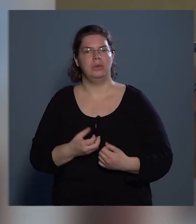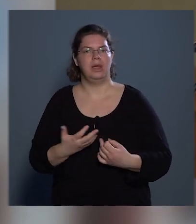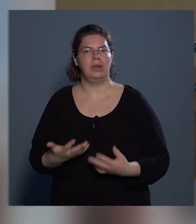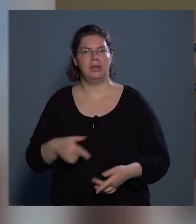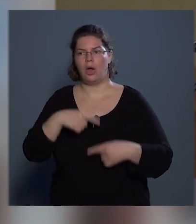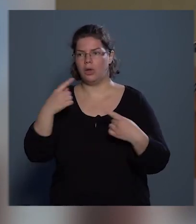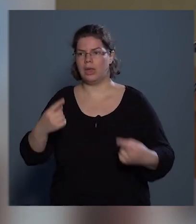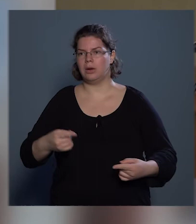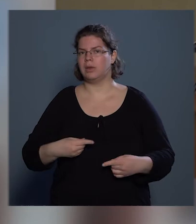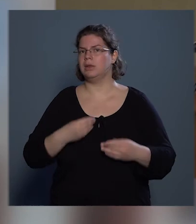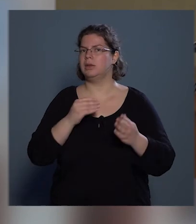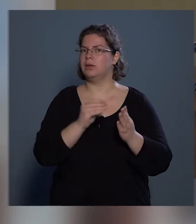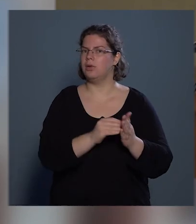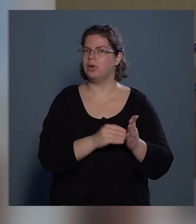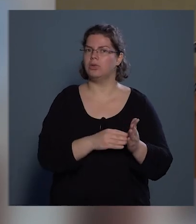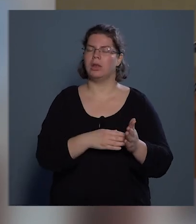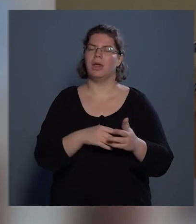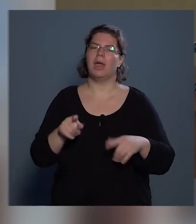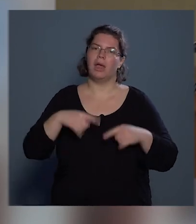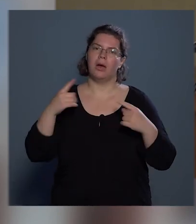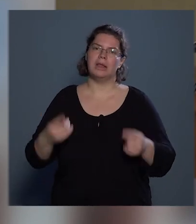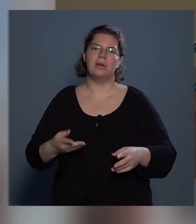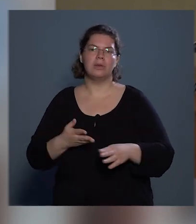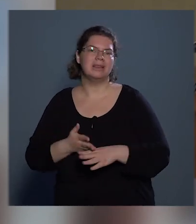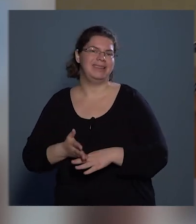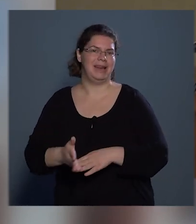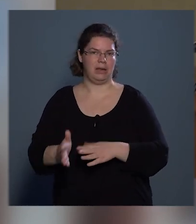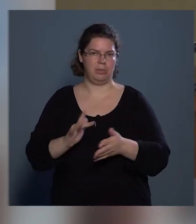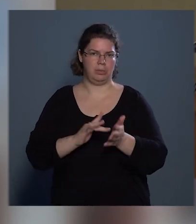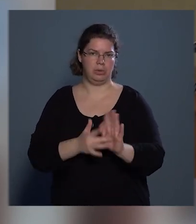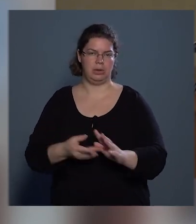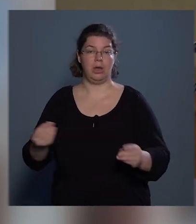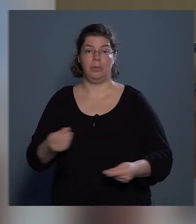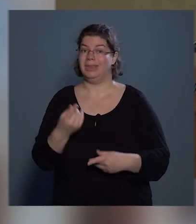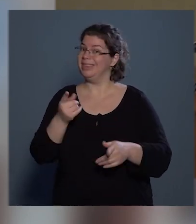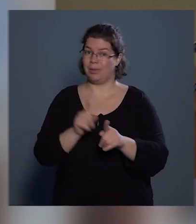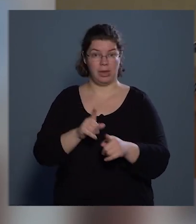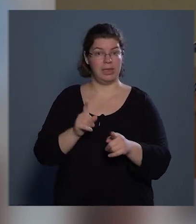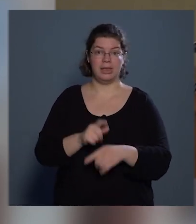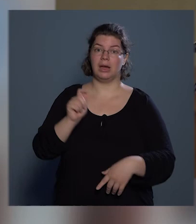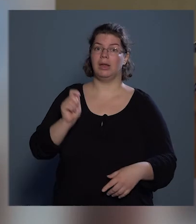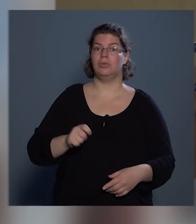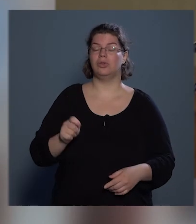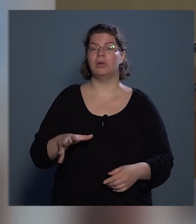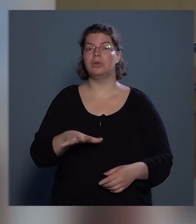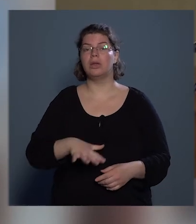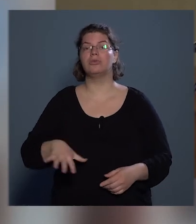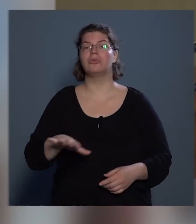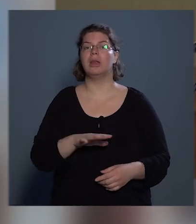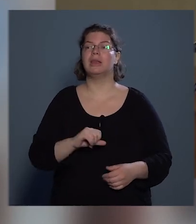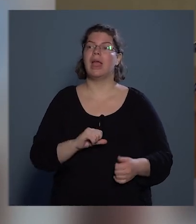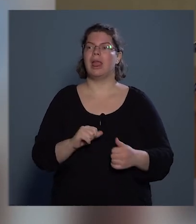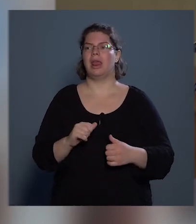határozati javaslata egy határozott irányba mutatott, ami nem egyezik a képviselőtestület előző